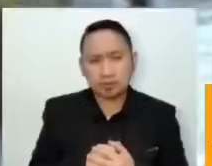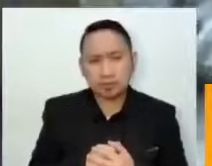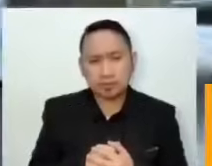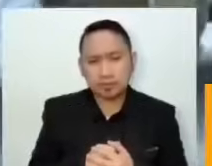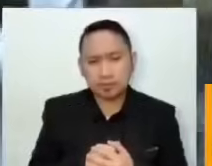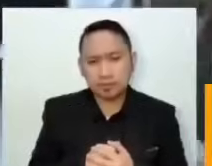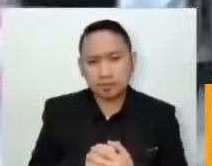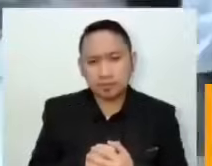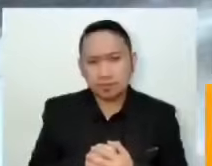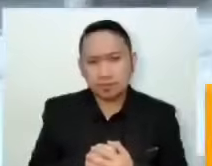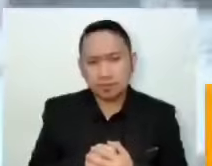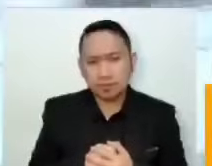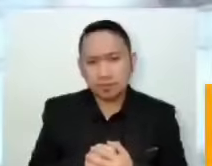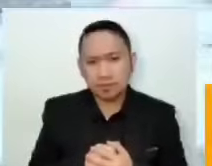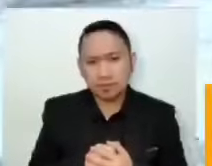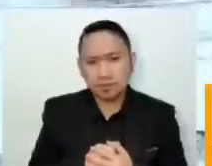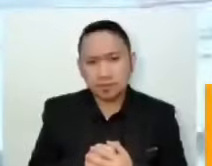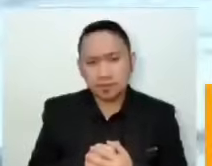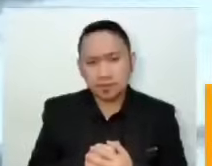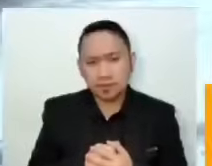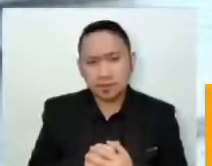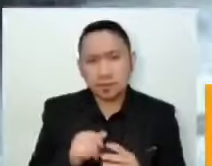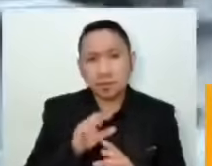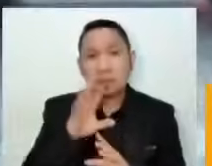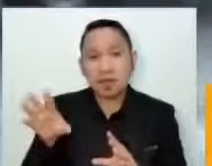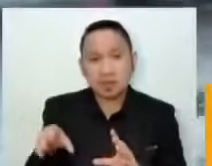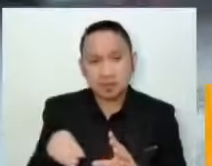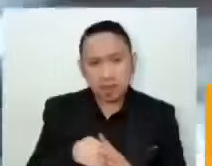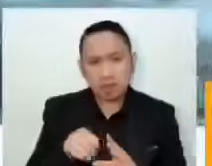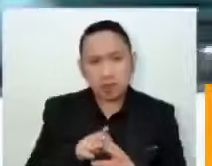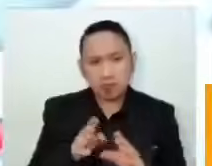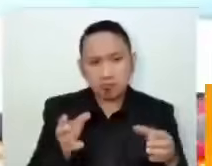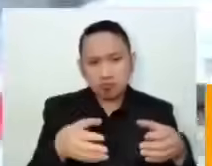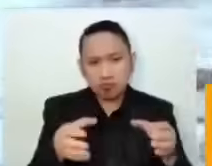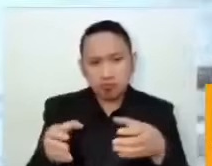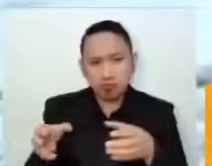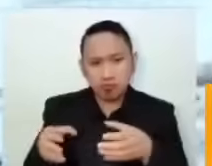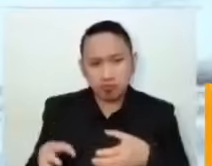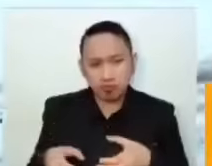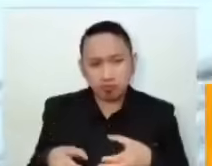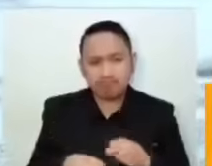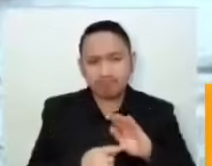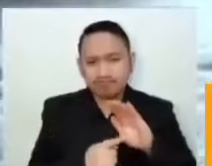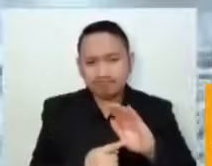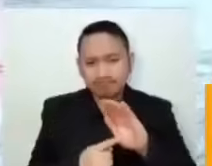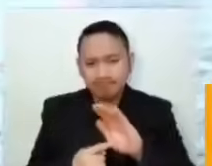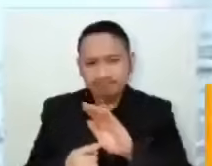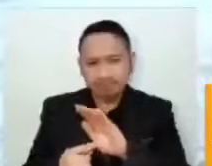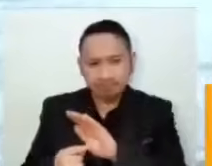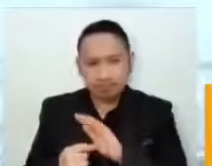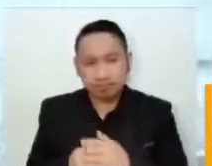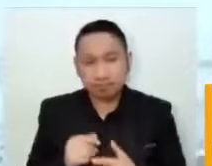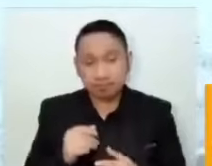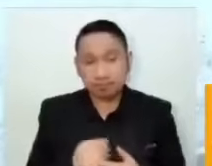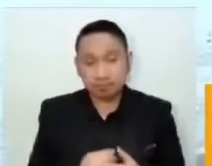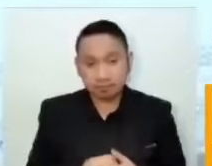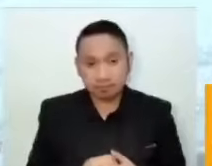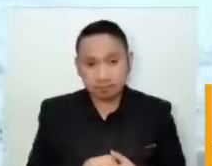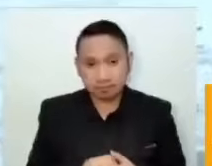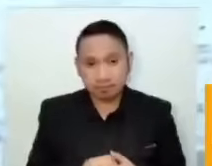mga bahagi ng mga transport groups na ito ang sasali at nangakong sasali dito sa Malawakang Tigil